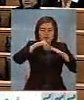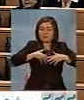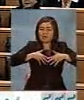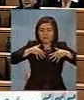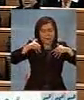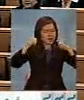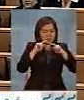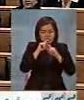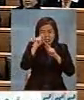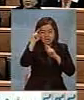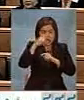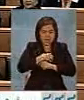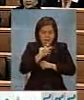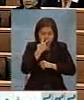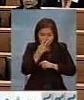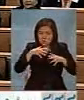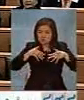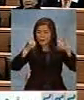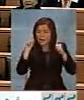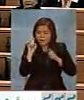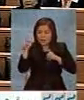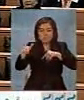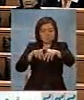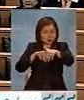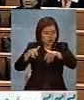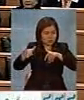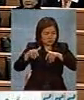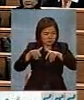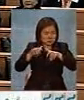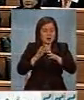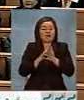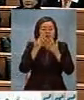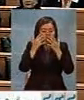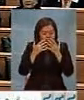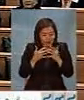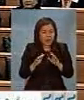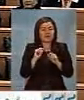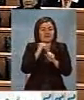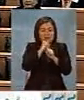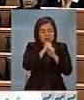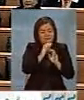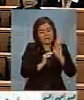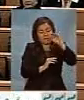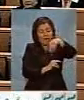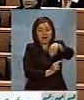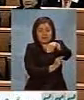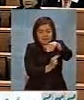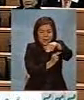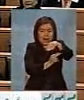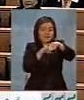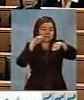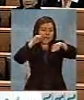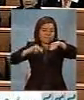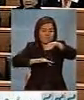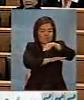ขาอยากจะไปดูว่ามีความสุขอย่างไรผลจากการมีสะพานข้ามแม่น้ำโขงที่สำคัญยิ่งอีกโครงการหนึ่